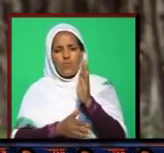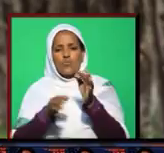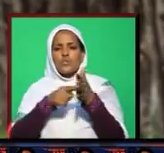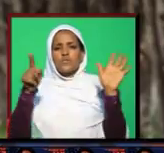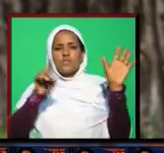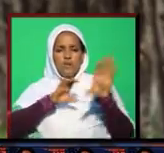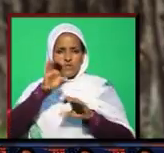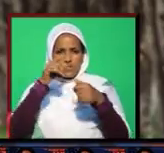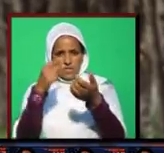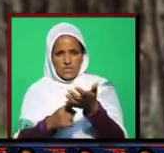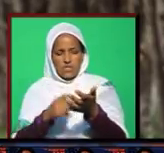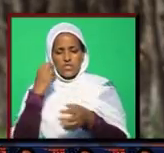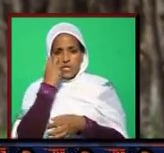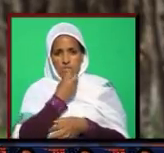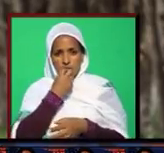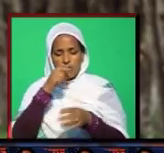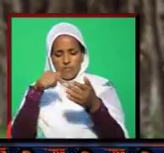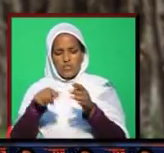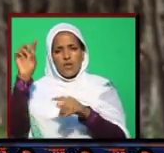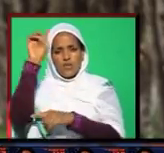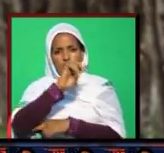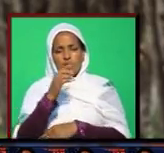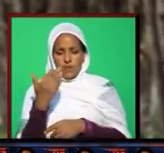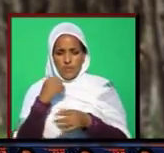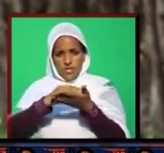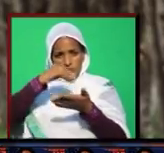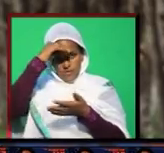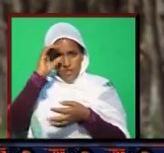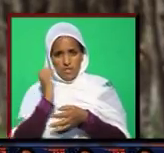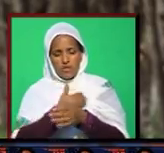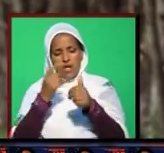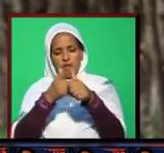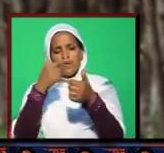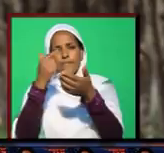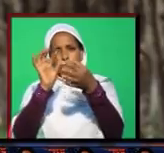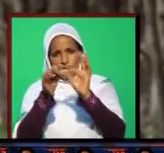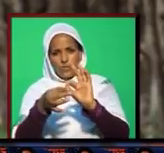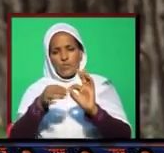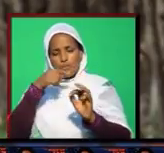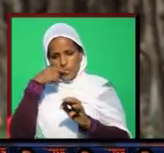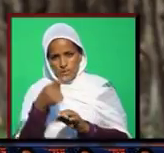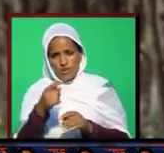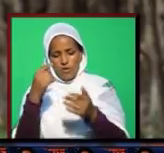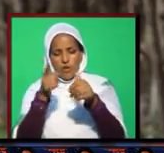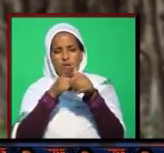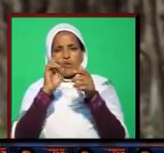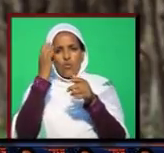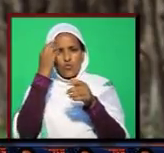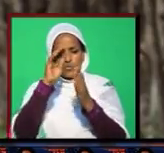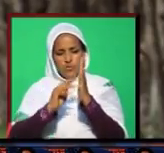አከናውኖ ይገልጽልናል። ስለዚህ ስለ ልሳን በዛሬው ዕለት የነበረን ትምህርታችን አንዱ ይተርጉም